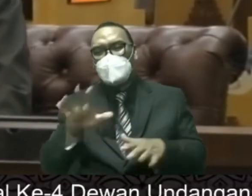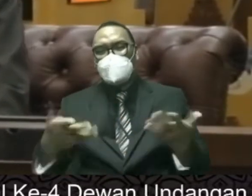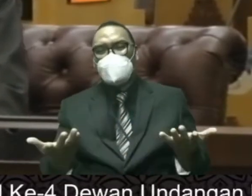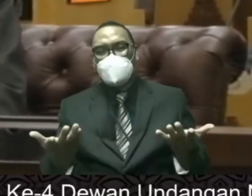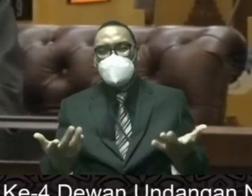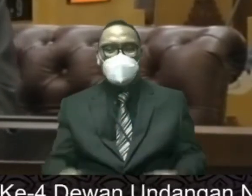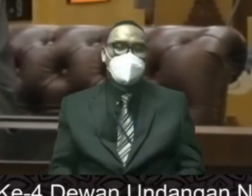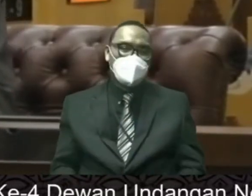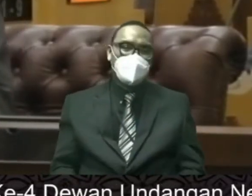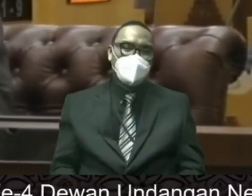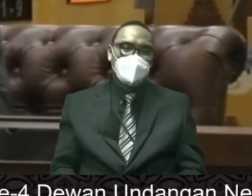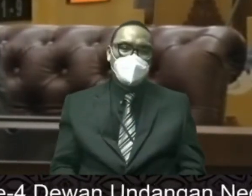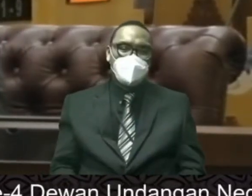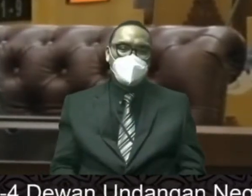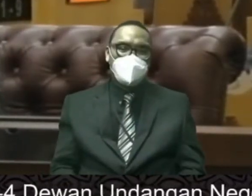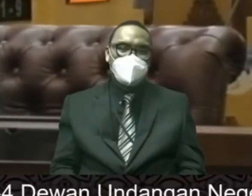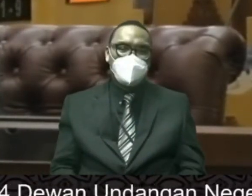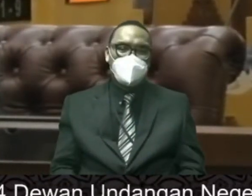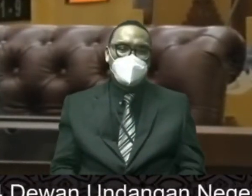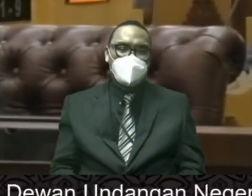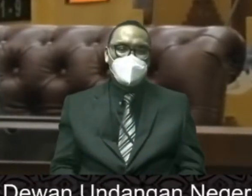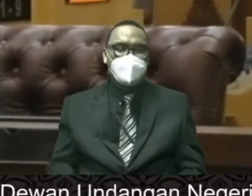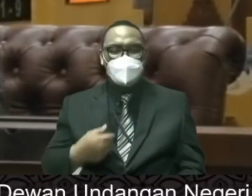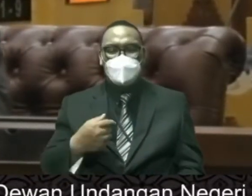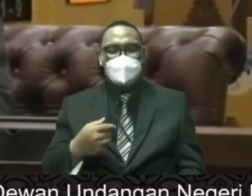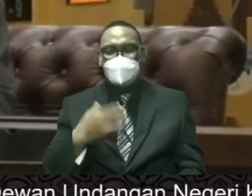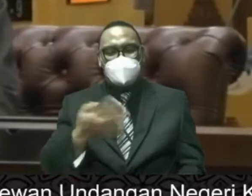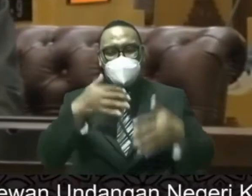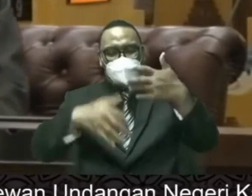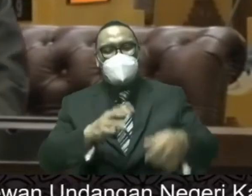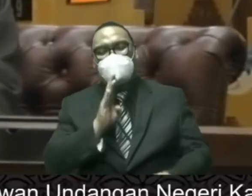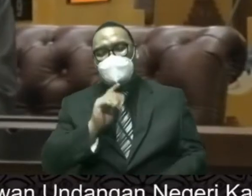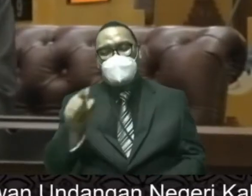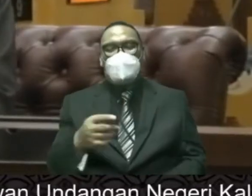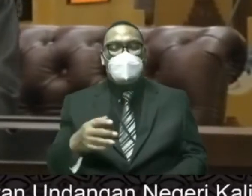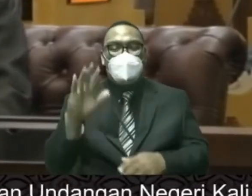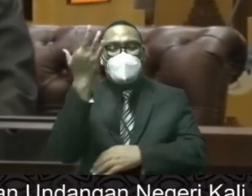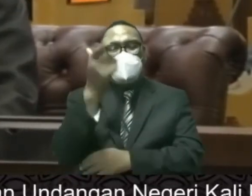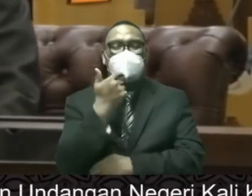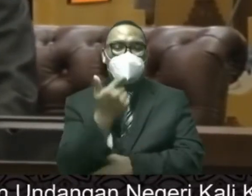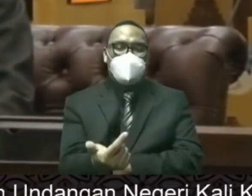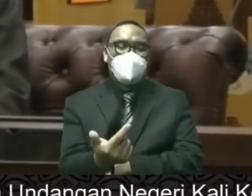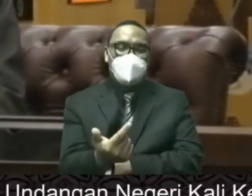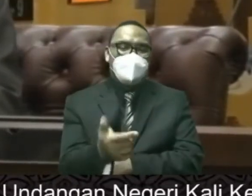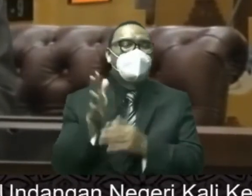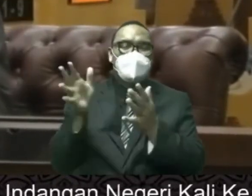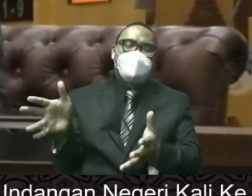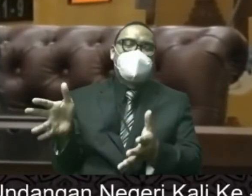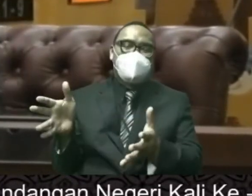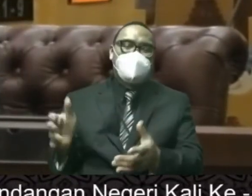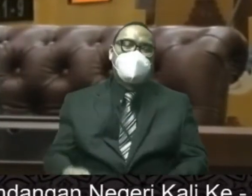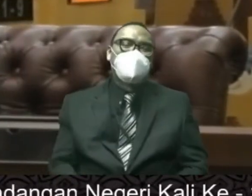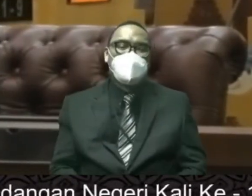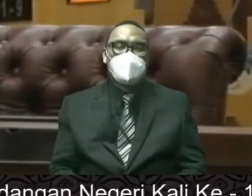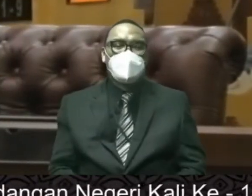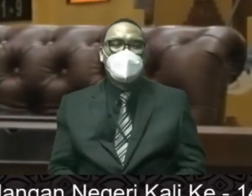pong pohon besar Dove waktu kita buka jilbab Oki terletak Hai saya jawab walaupun pohon saja tetap terlihat pergi